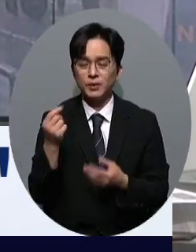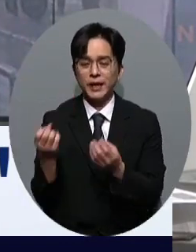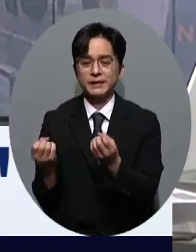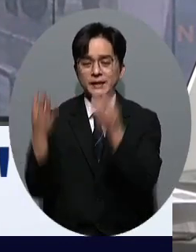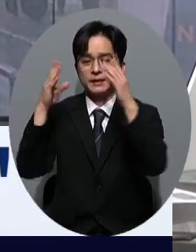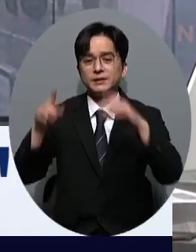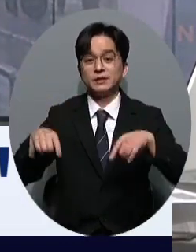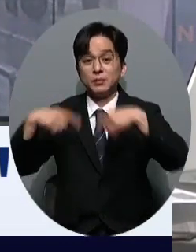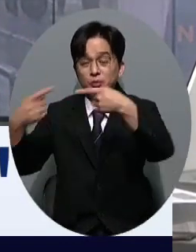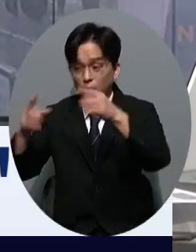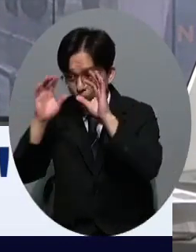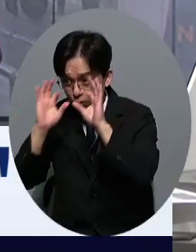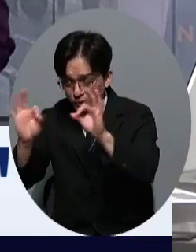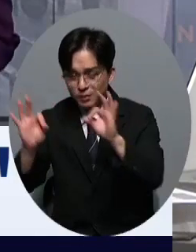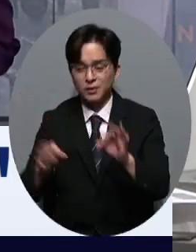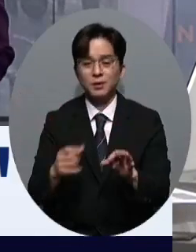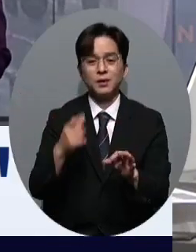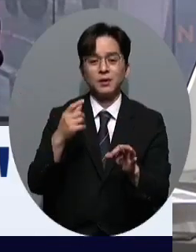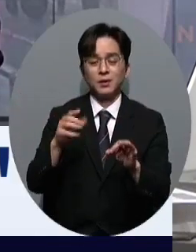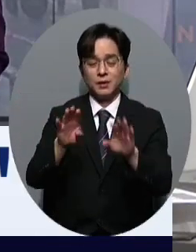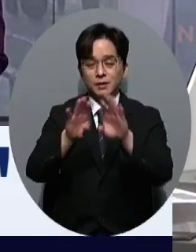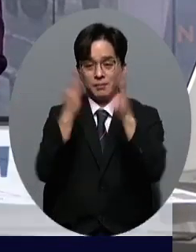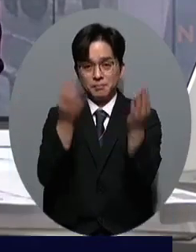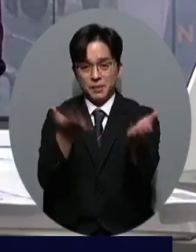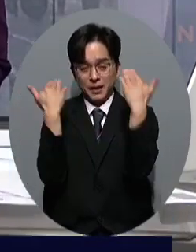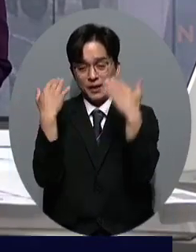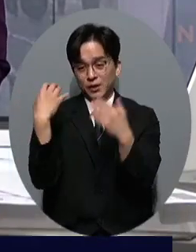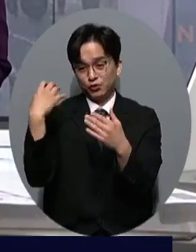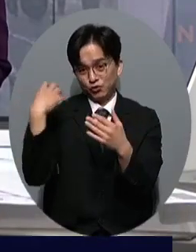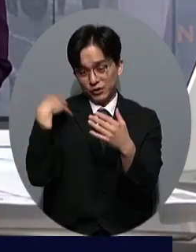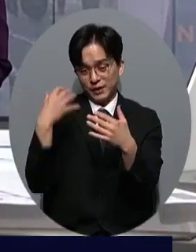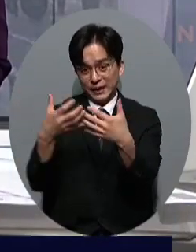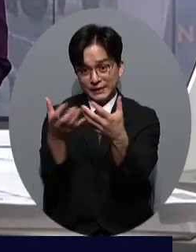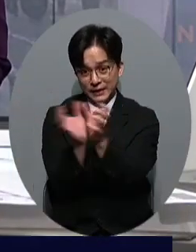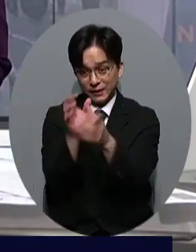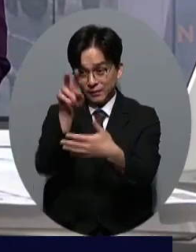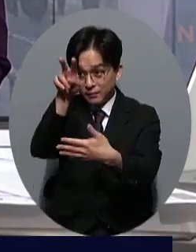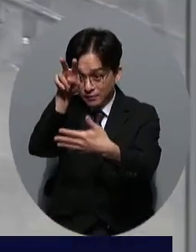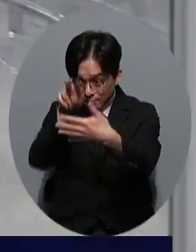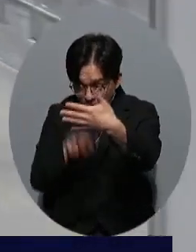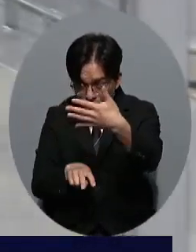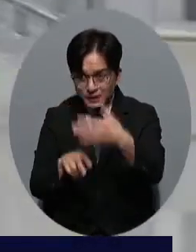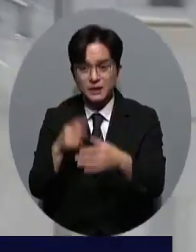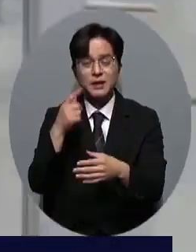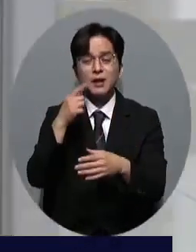통일부는 과태료 부과를 검토하겠다고 했습니다. 성민혁 기자의 보도입니다.